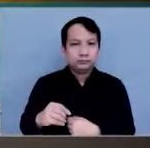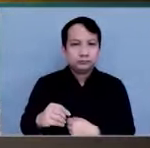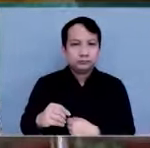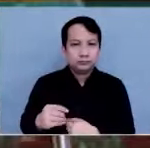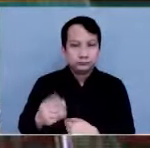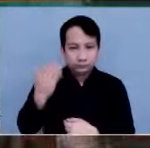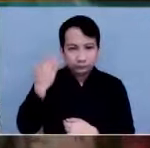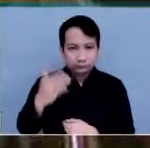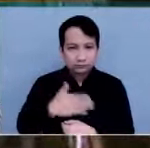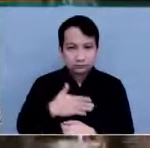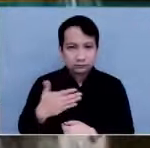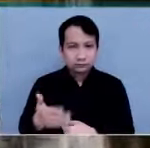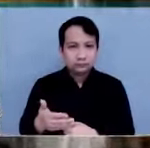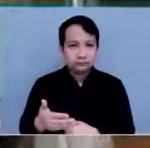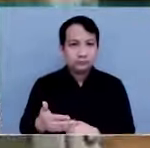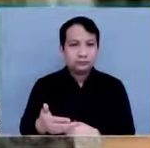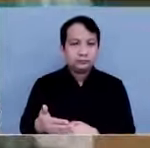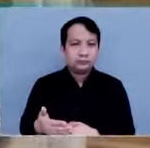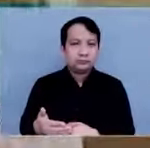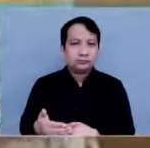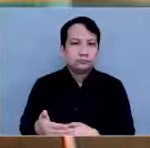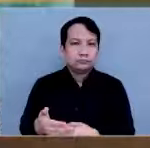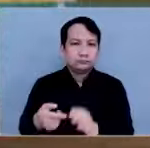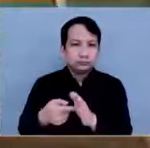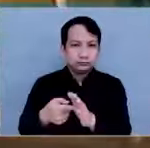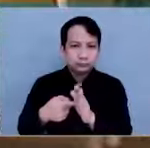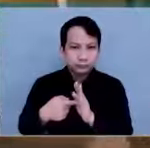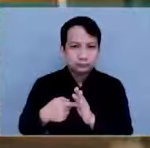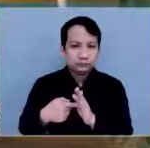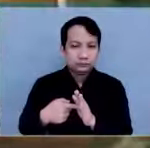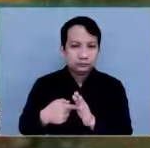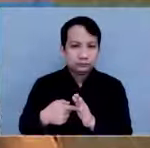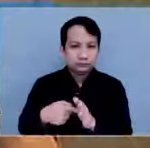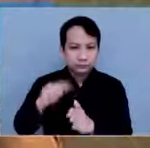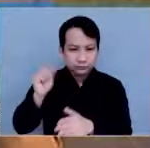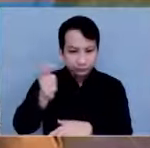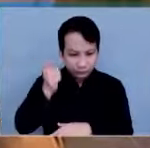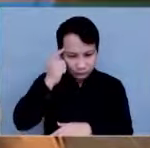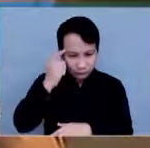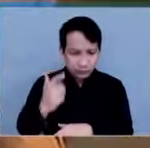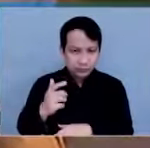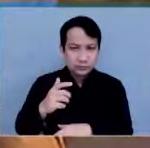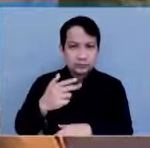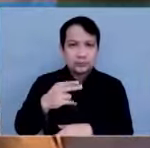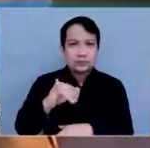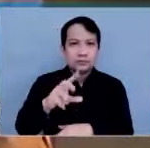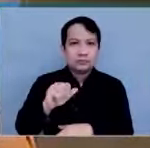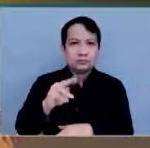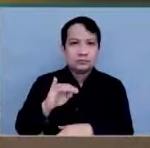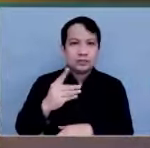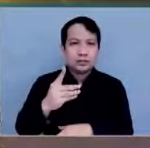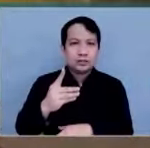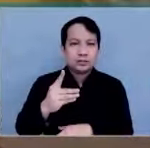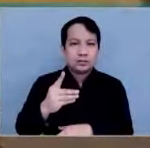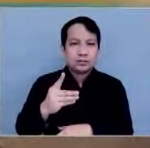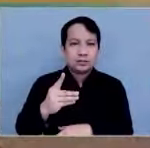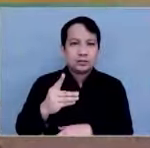ako mismo ay requested Governor Hubahib po